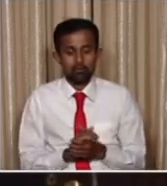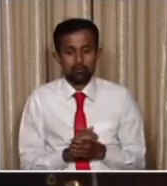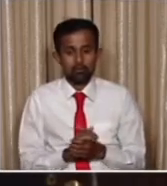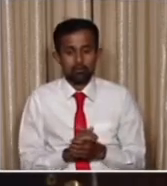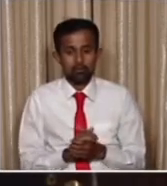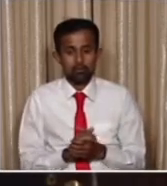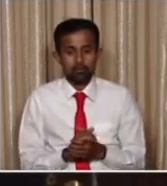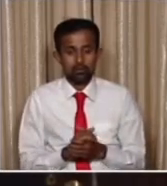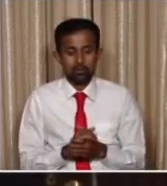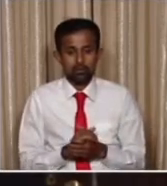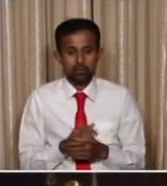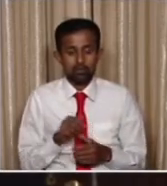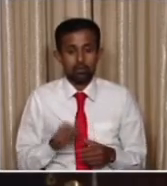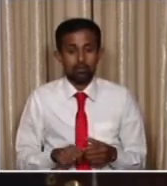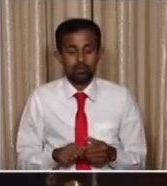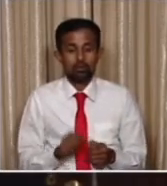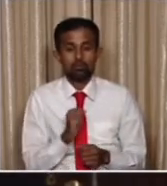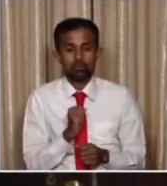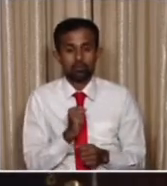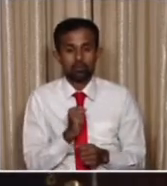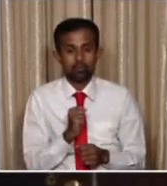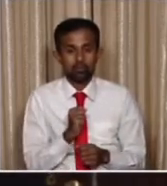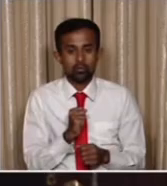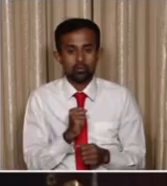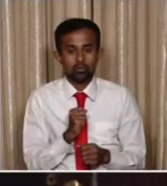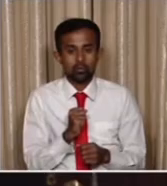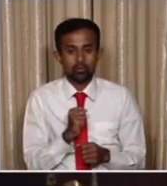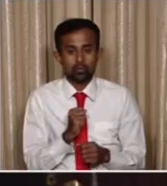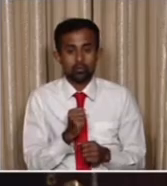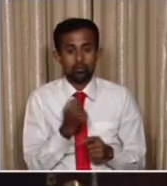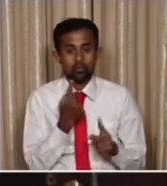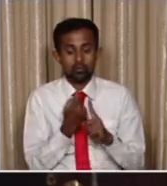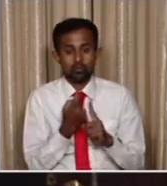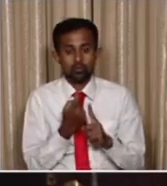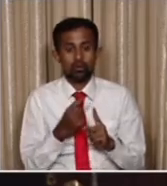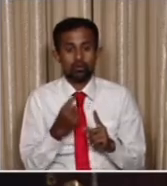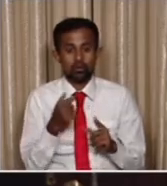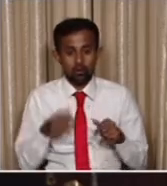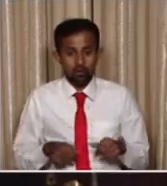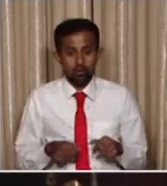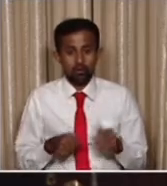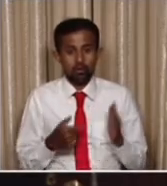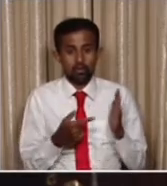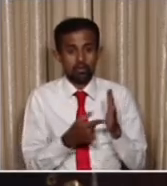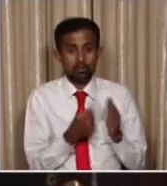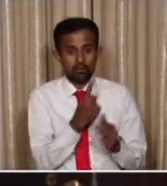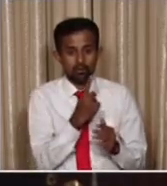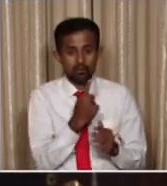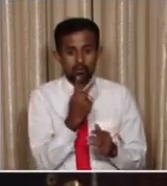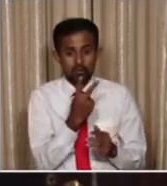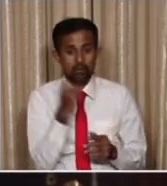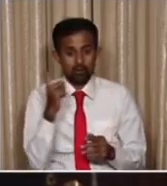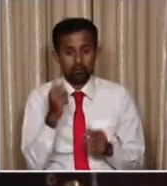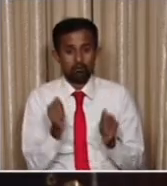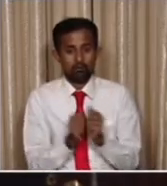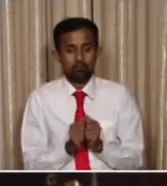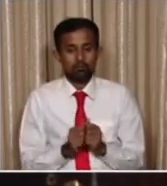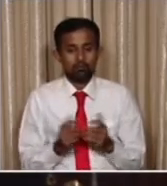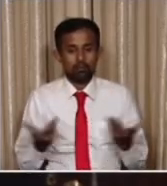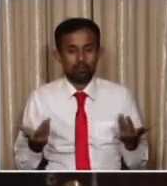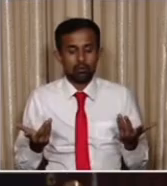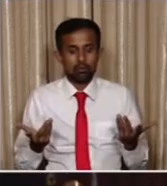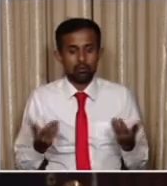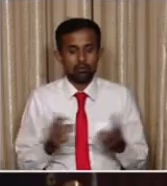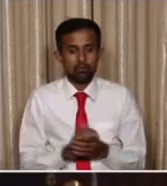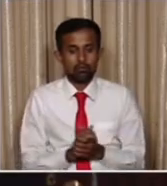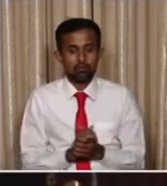තමයි අපි බලාපොරොත්තු වෙන්නේ හිටියේ. මොකද අපිට මහනුවර මහරෝවාලේ අදත් කැත් ලැබ් දෙකෙන් එකක් ක්‍රියාත්මක වෙන්නේ නැහැ. ගරු සෞඛ්‍ය